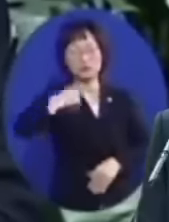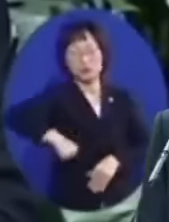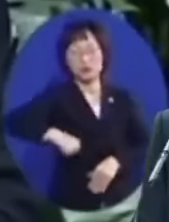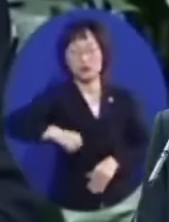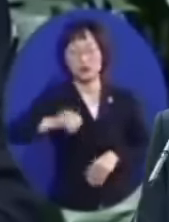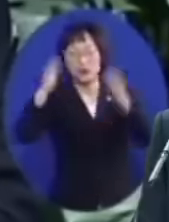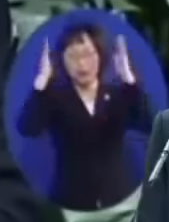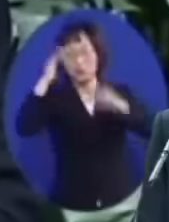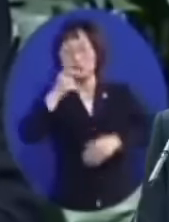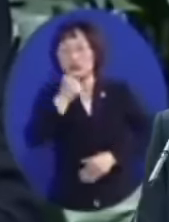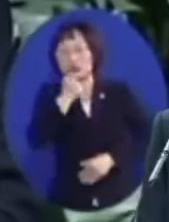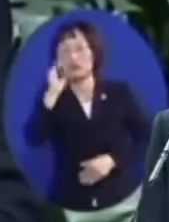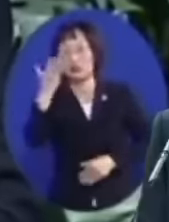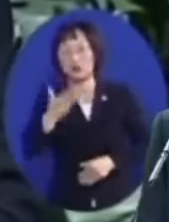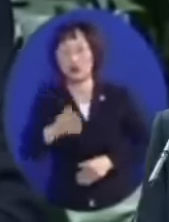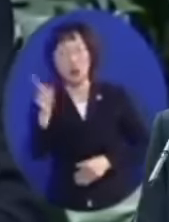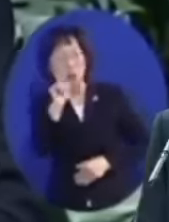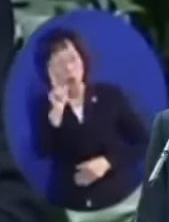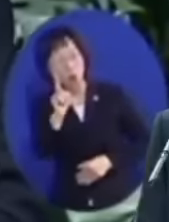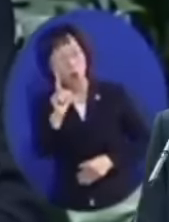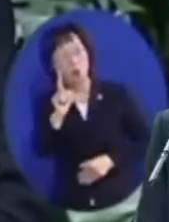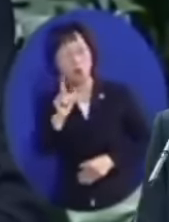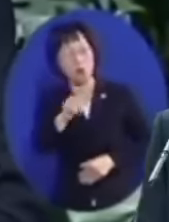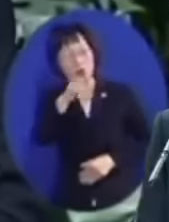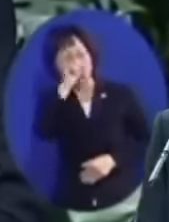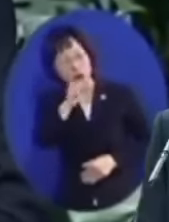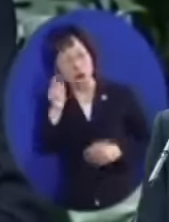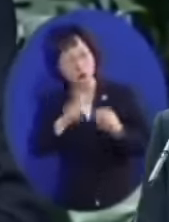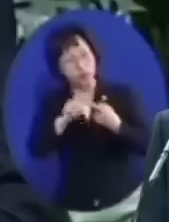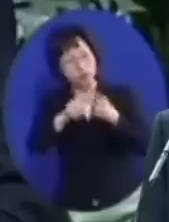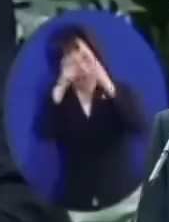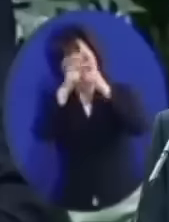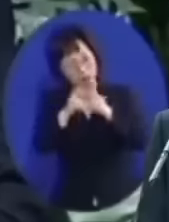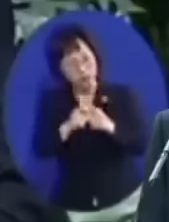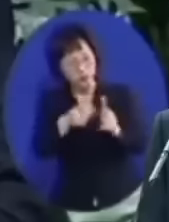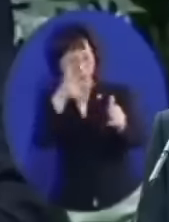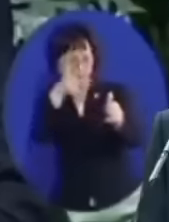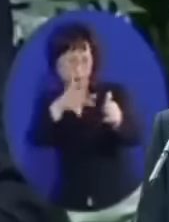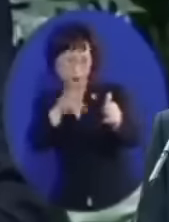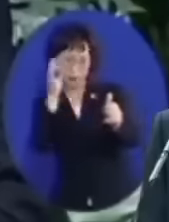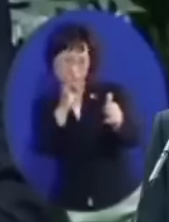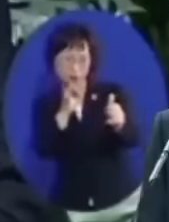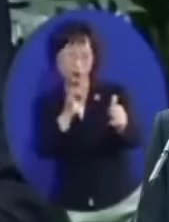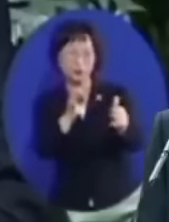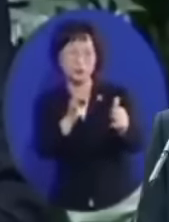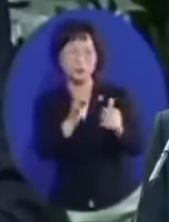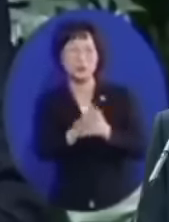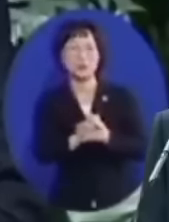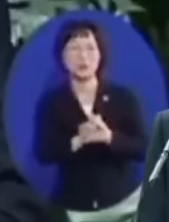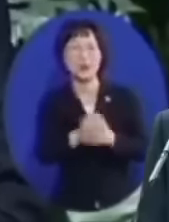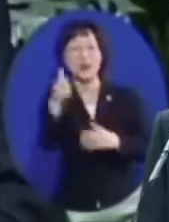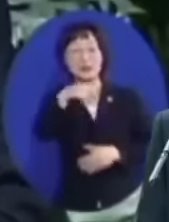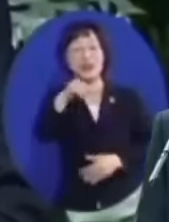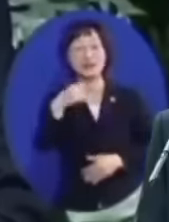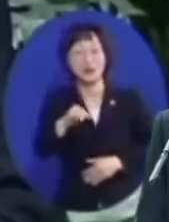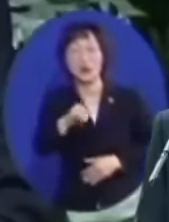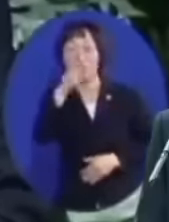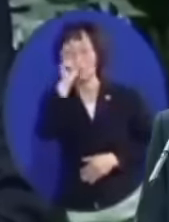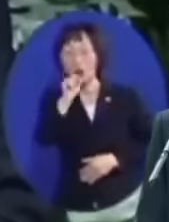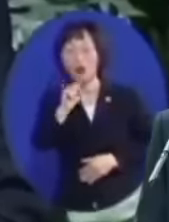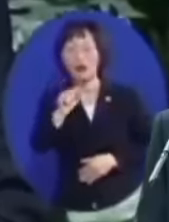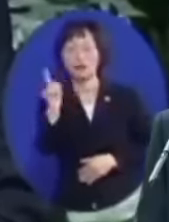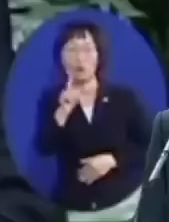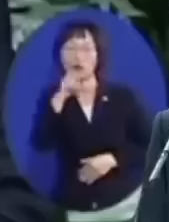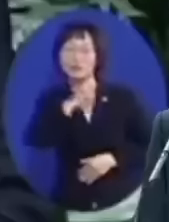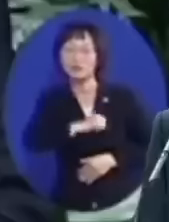것입니다. 뭘 좋아하는 것을 자세히 살펴보았어. 그 자녀가 좋아하고